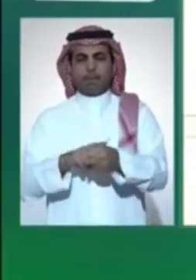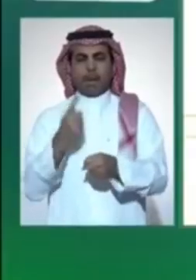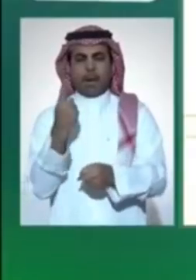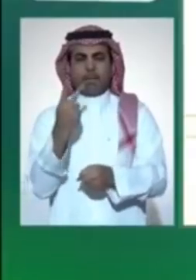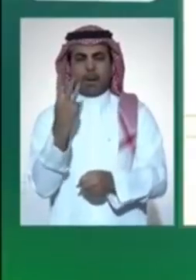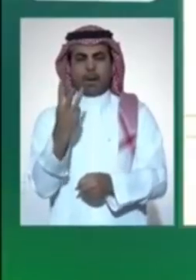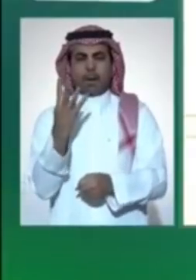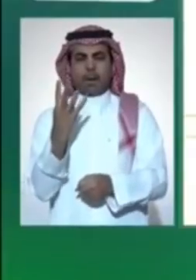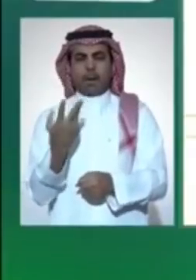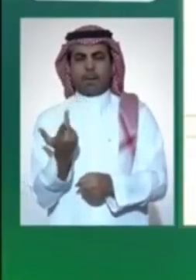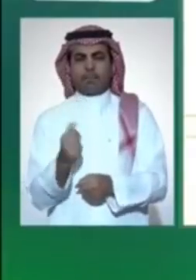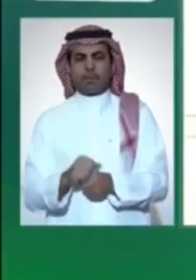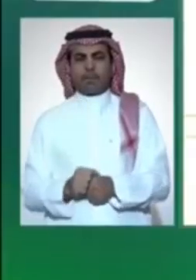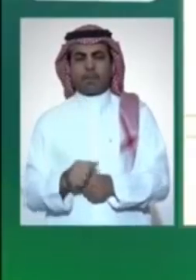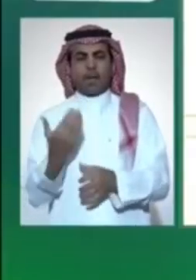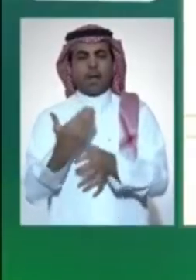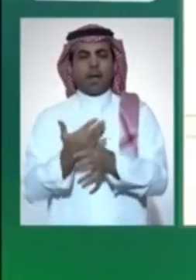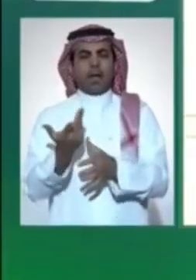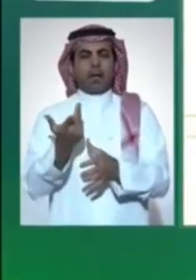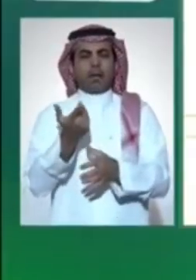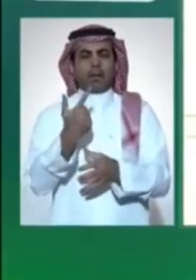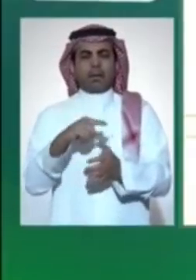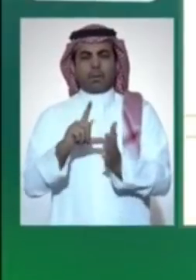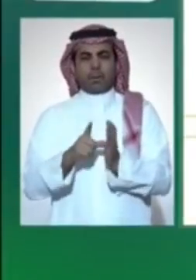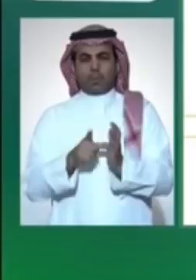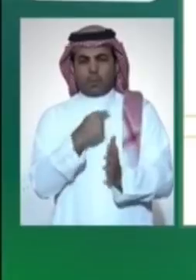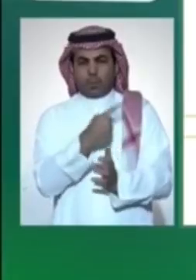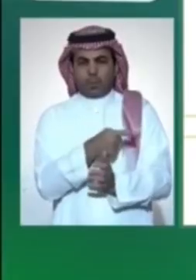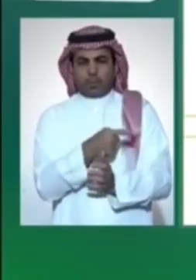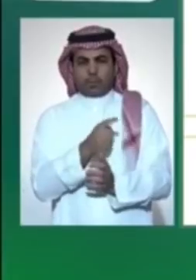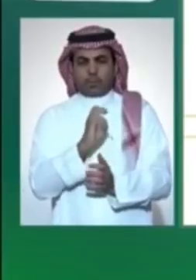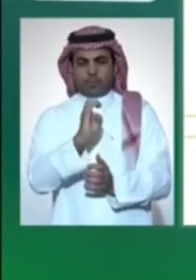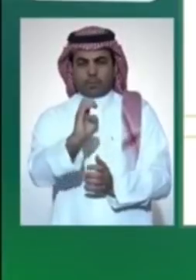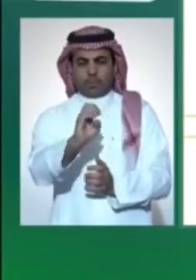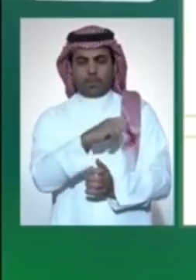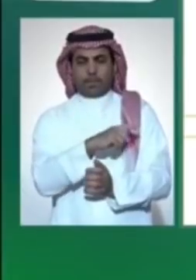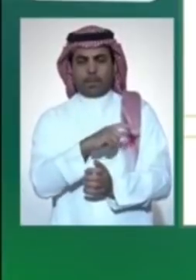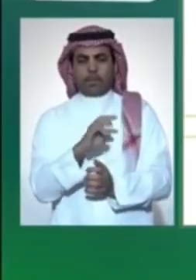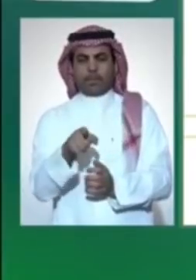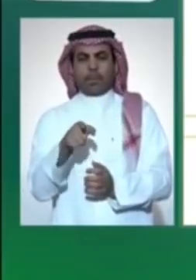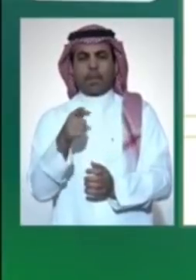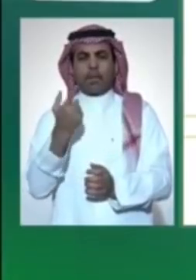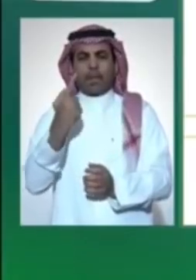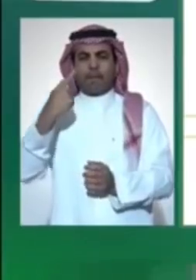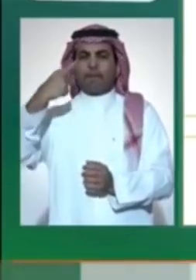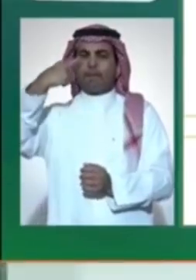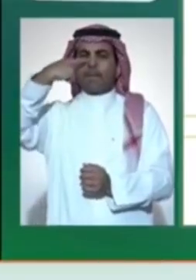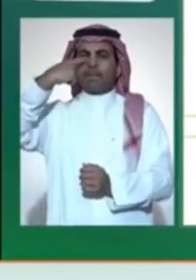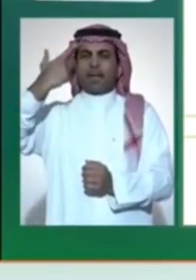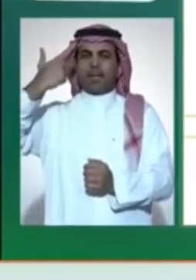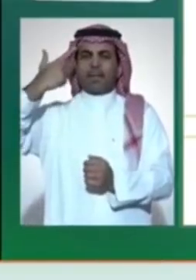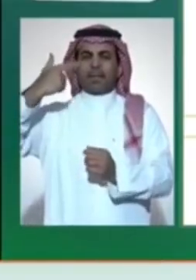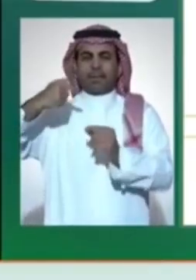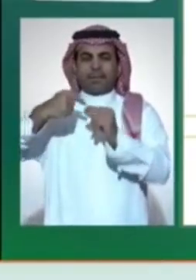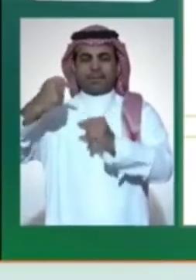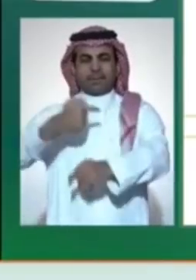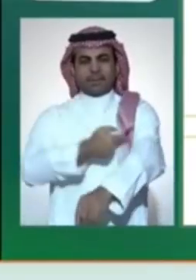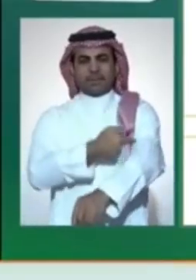طبعا عملية أو قضية أخذ هذه المسحات الطبية